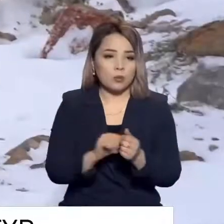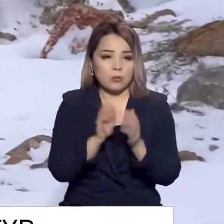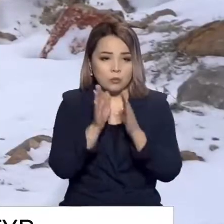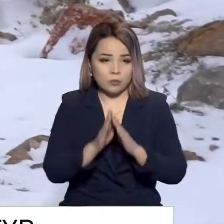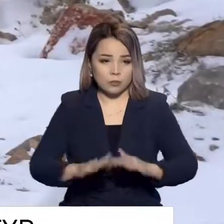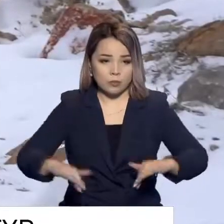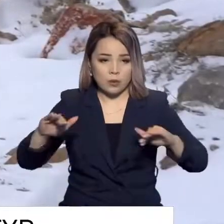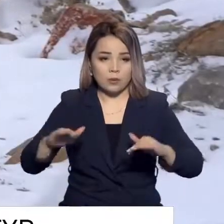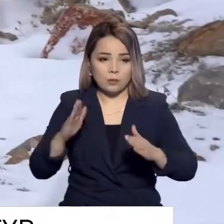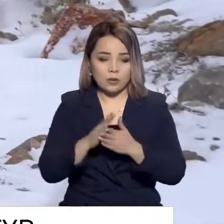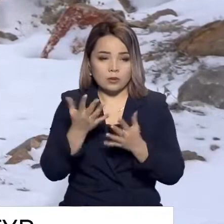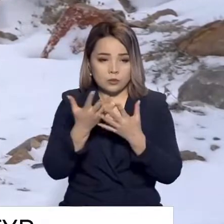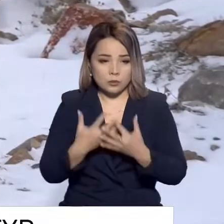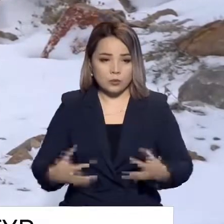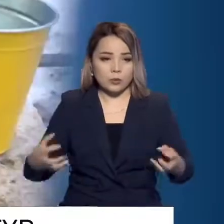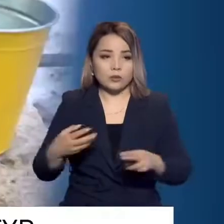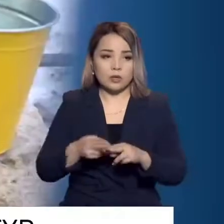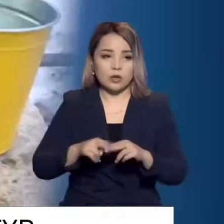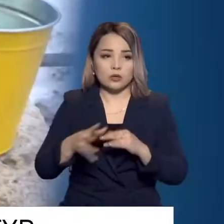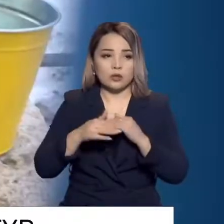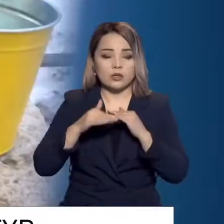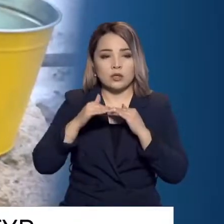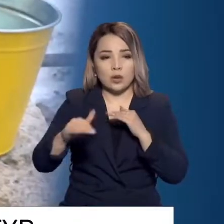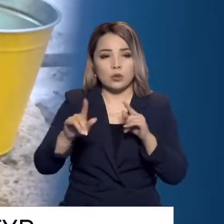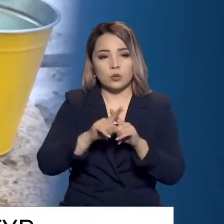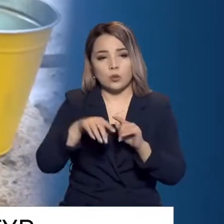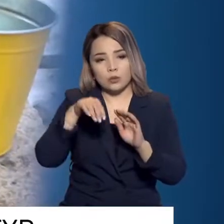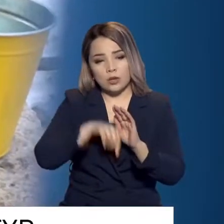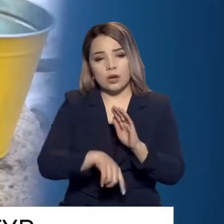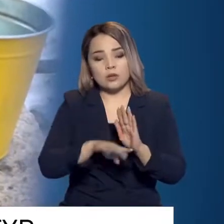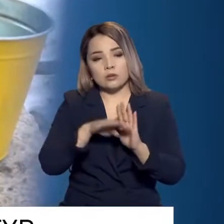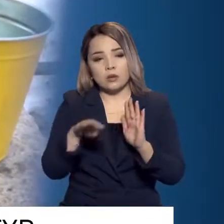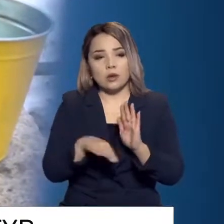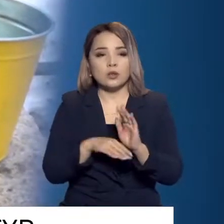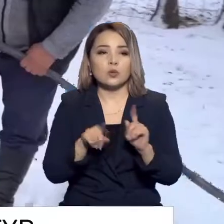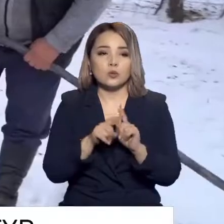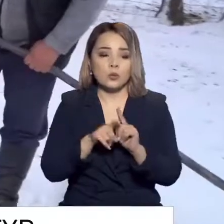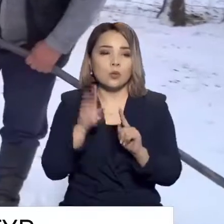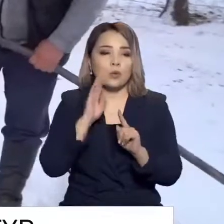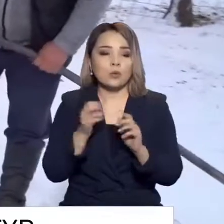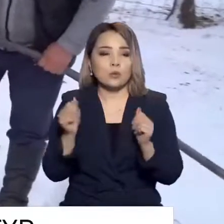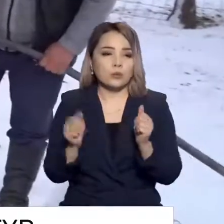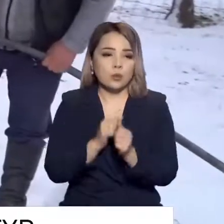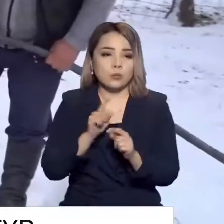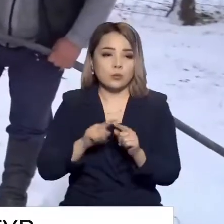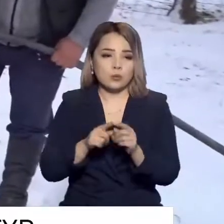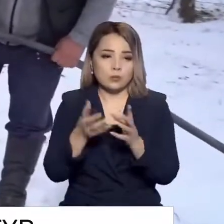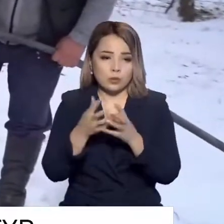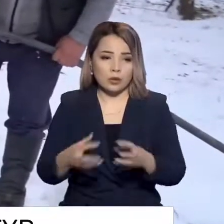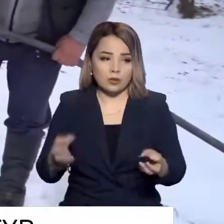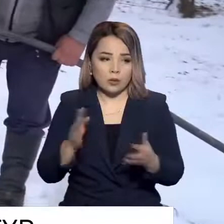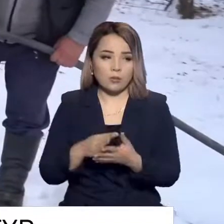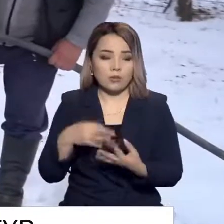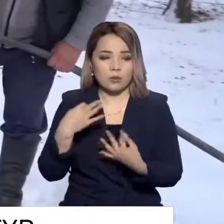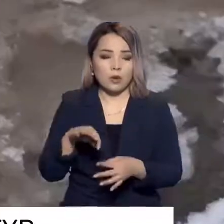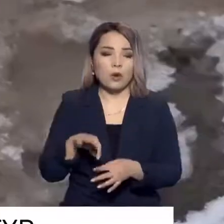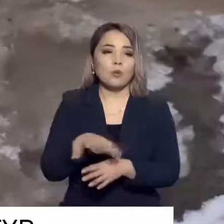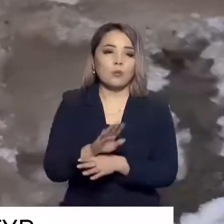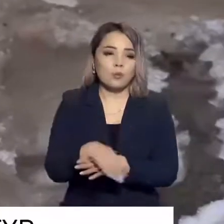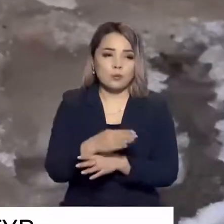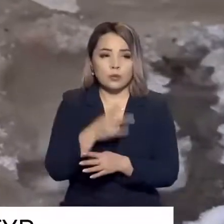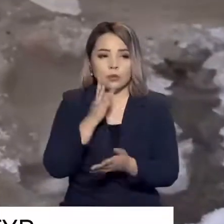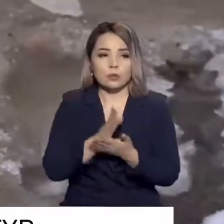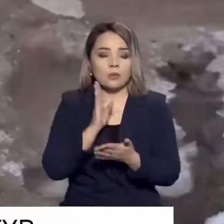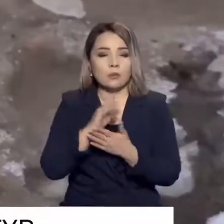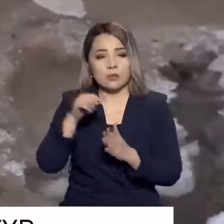Өзен арнасының өзгеруі жерасты суының деңгейін де төмендетіп жіберді. Салдарынан ауылдағы құдықтар тартылып, кейбірі тіпті қаңсып қалды. Тереңнен